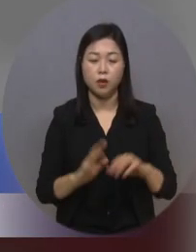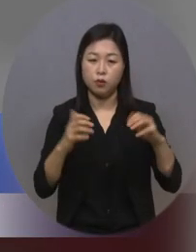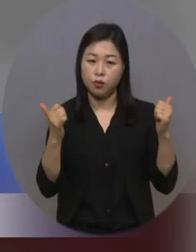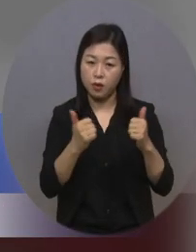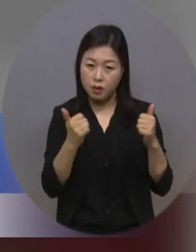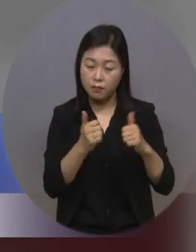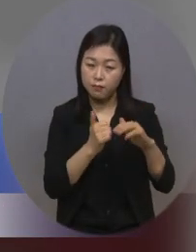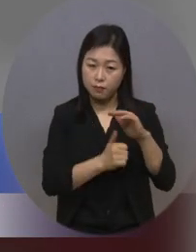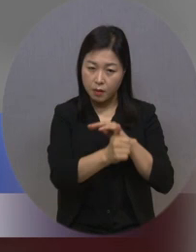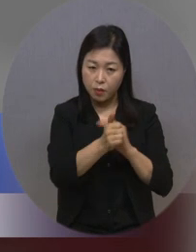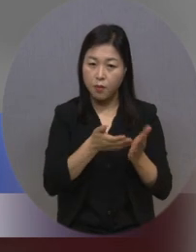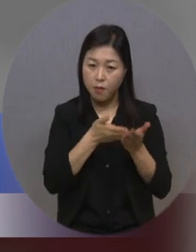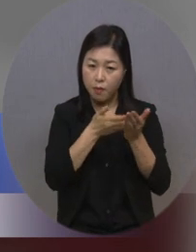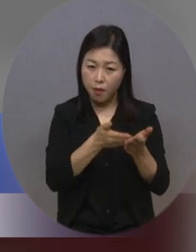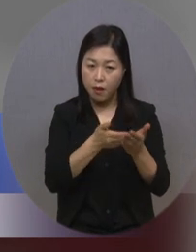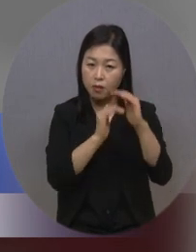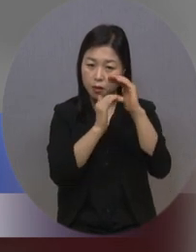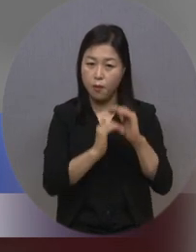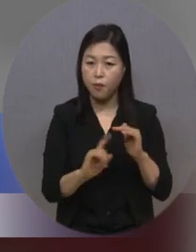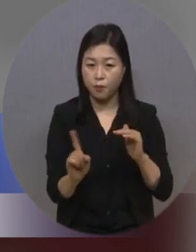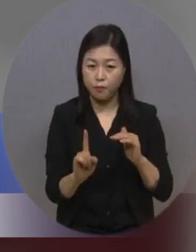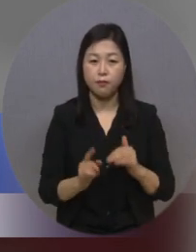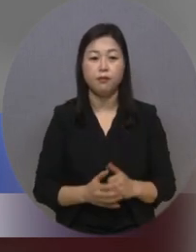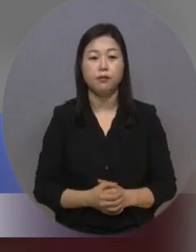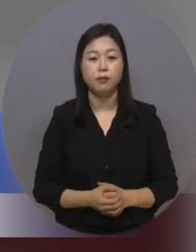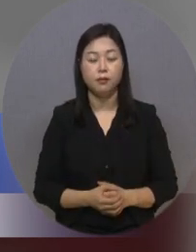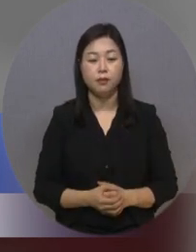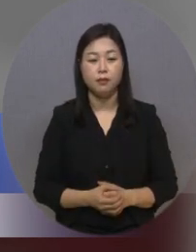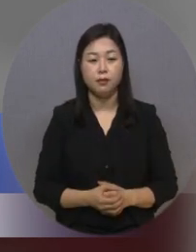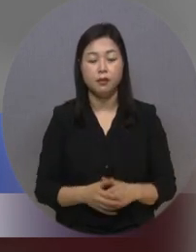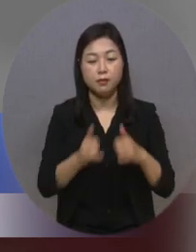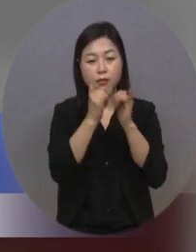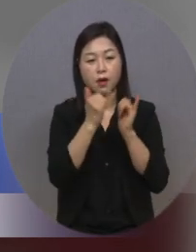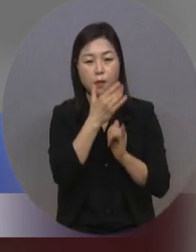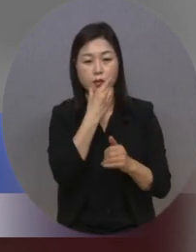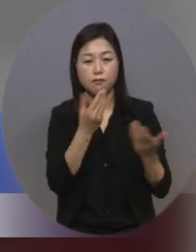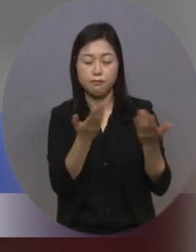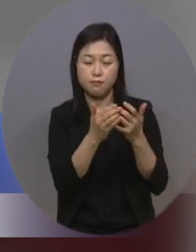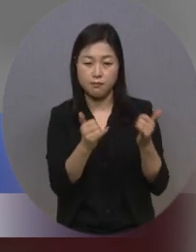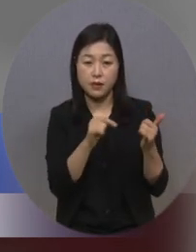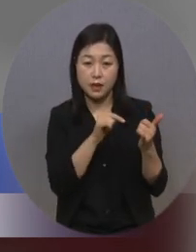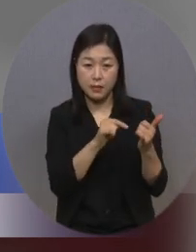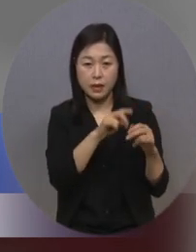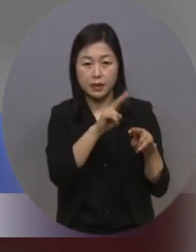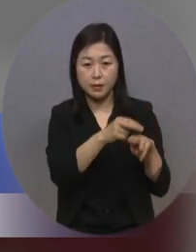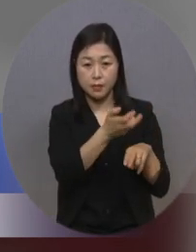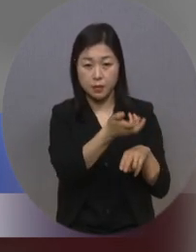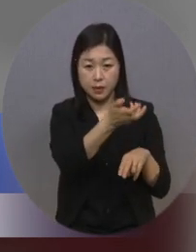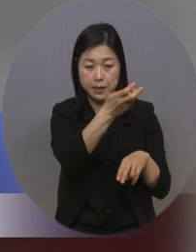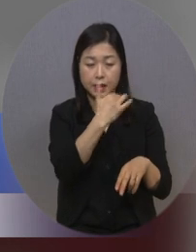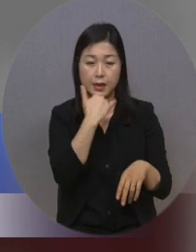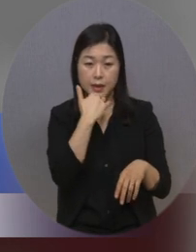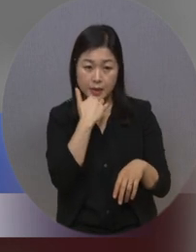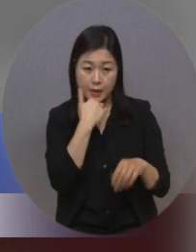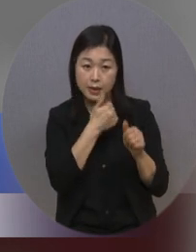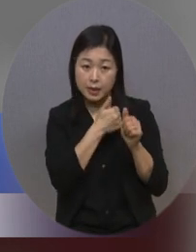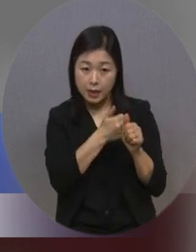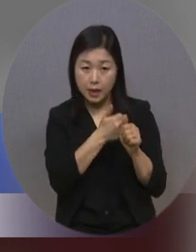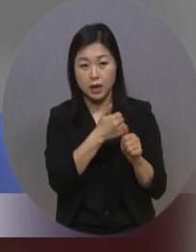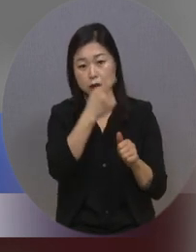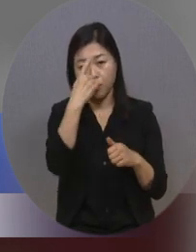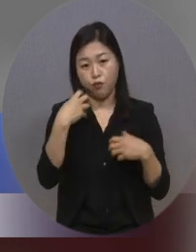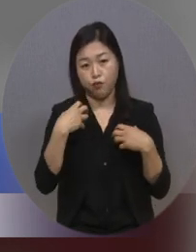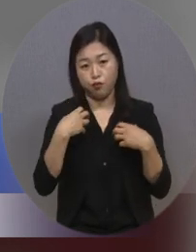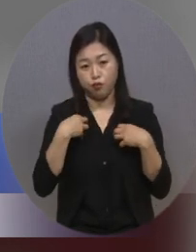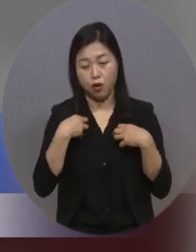국회에서 대표 발의된 내용은 다음과 같습니다. 그동안 사회복지 종사자들의 직급과 연령에 따라 정부의 인건비